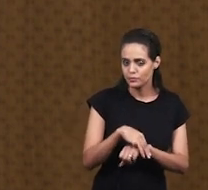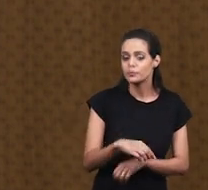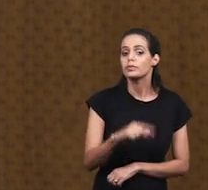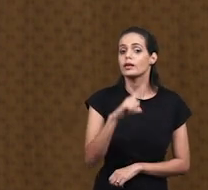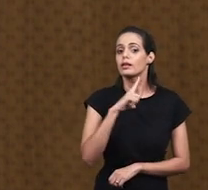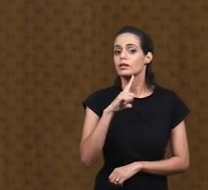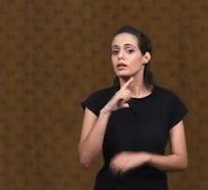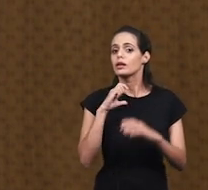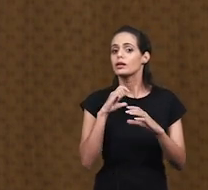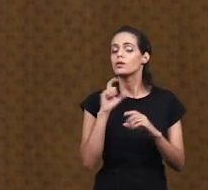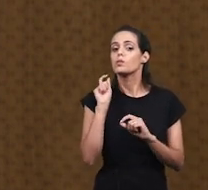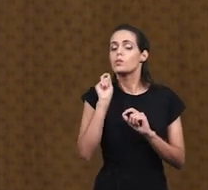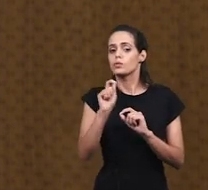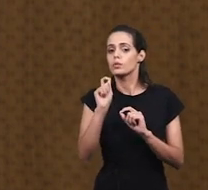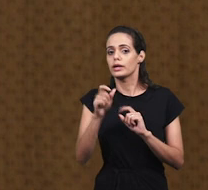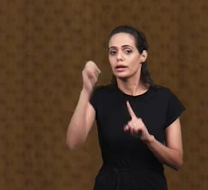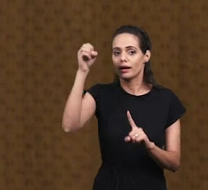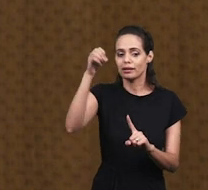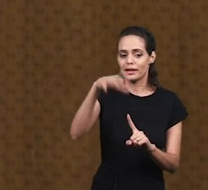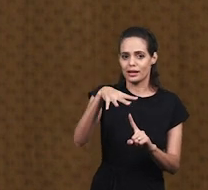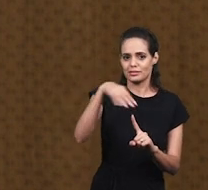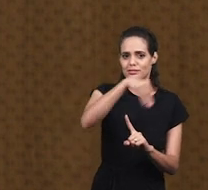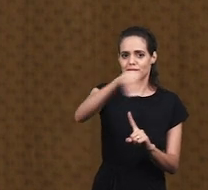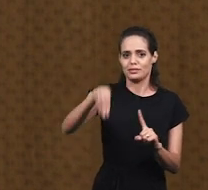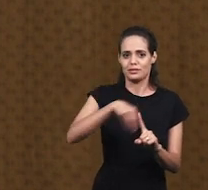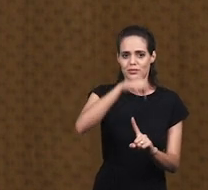tellement et nous aident à vaincre.